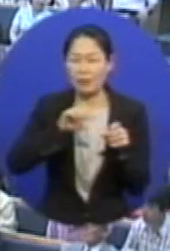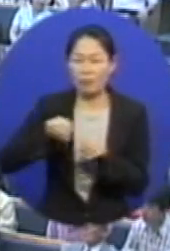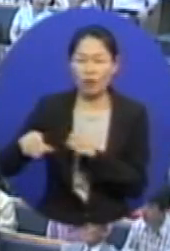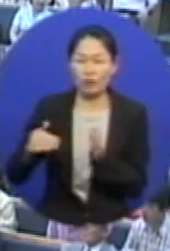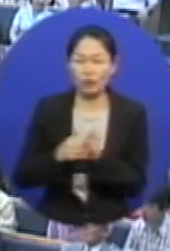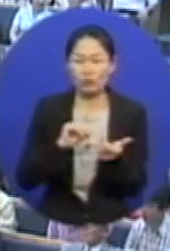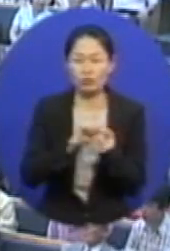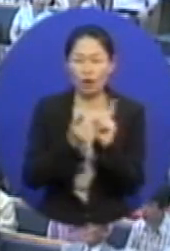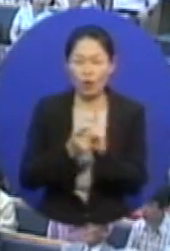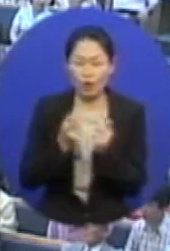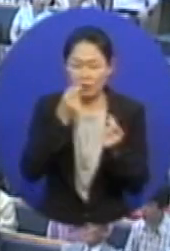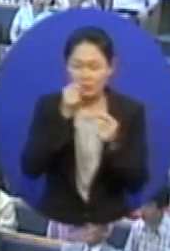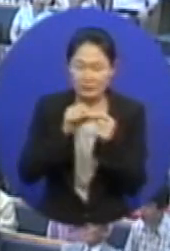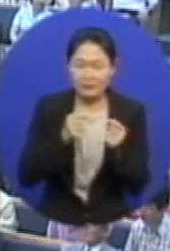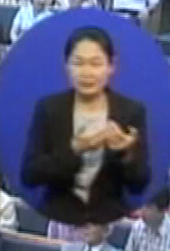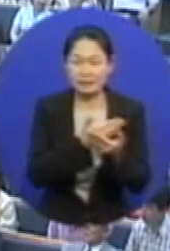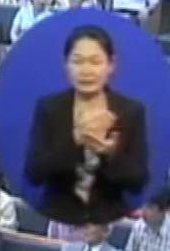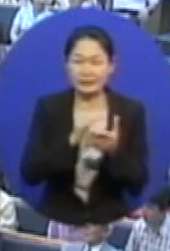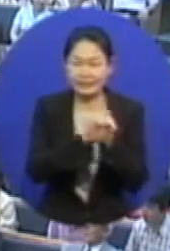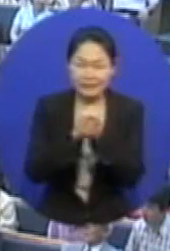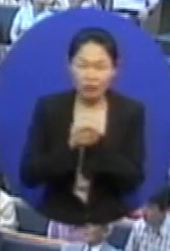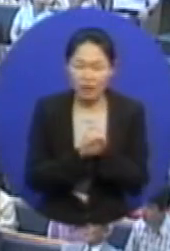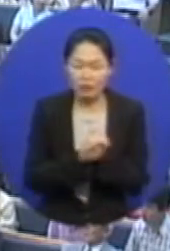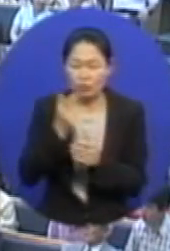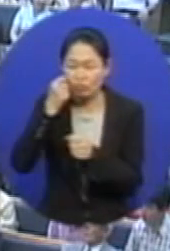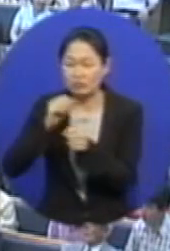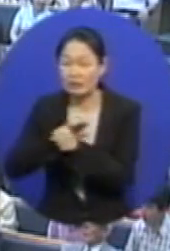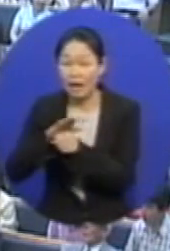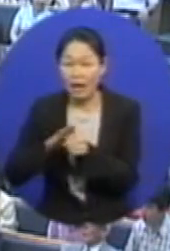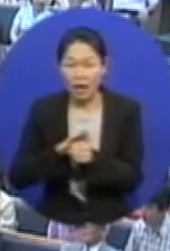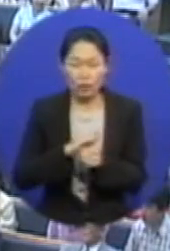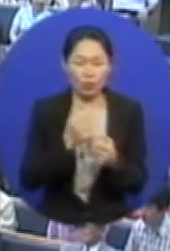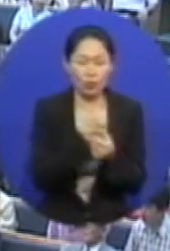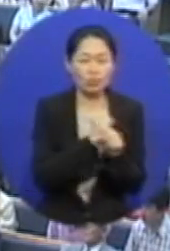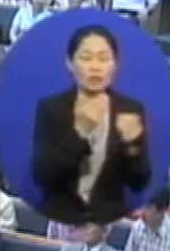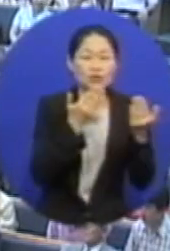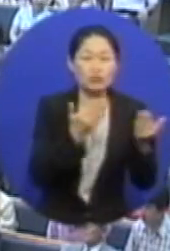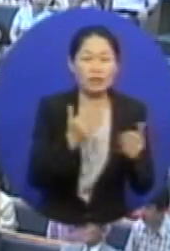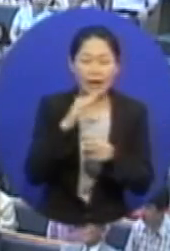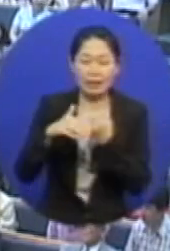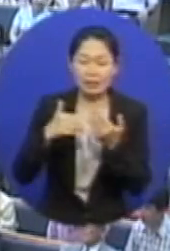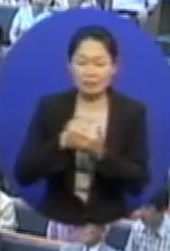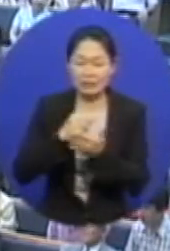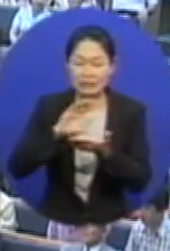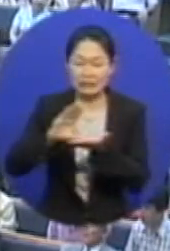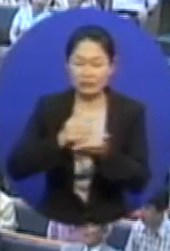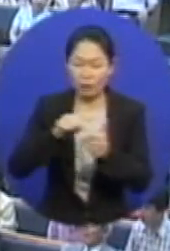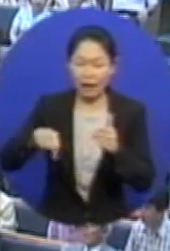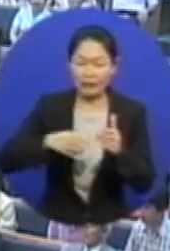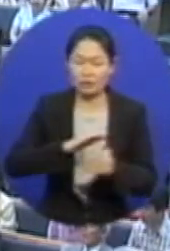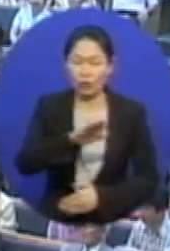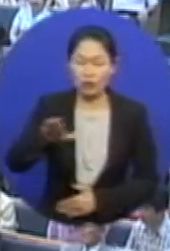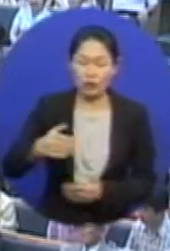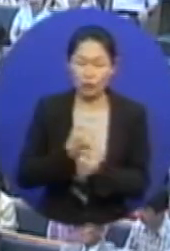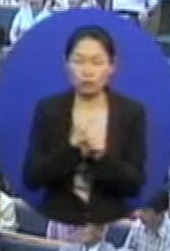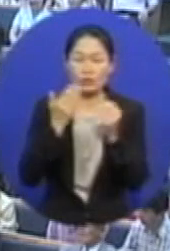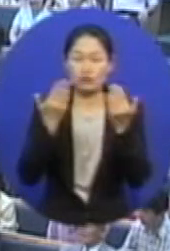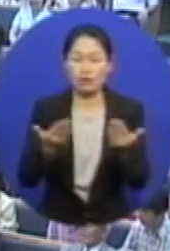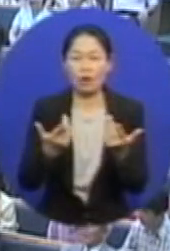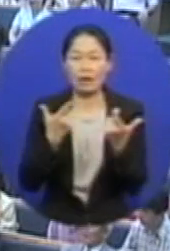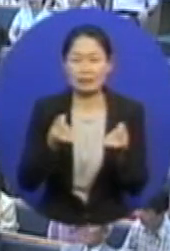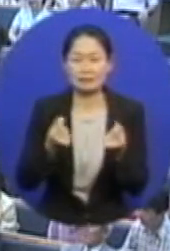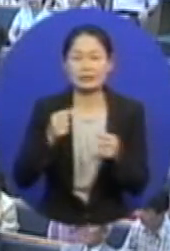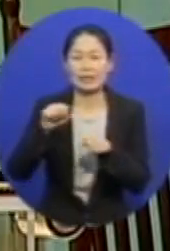친절하게 하며 불쌍히 여기며 서로 용서하기를 하나님이 그리스도 안에서 너희를 용서하신 과 같이